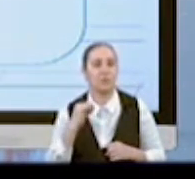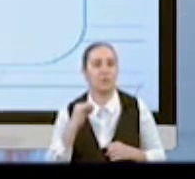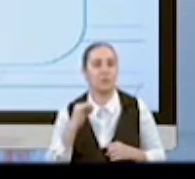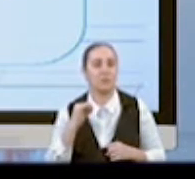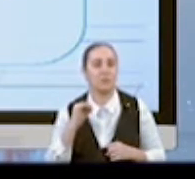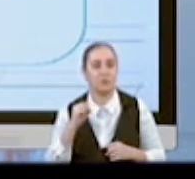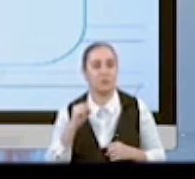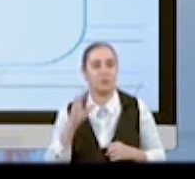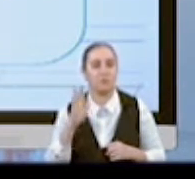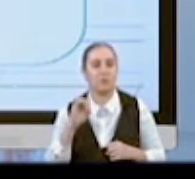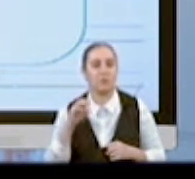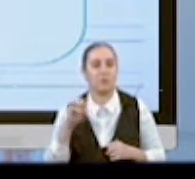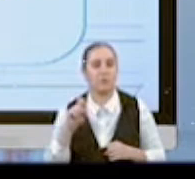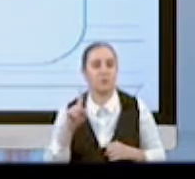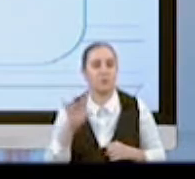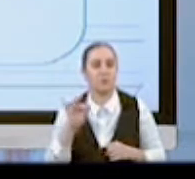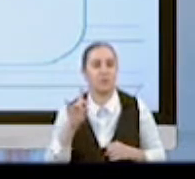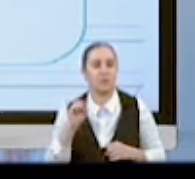Елизавета,